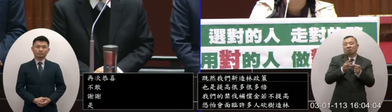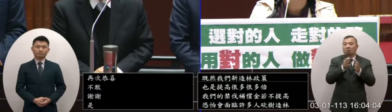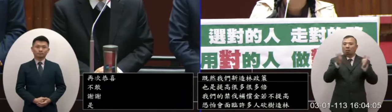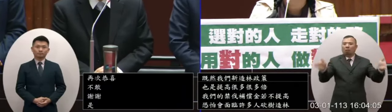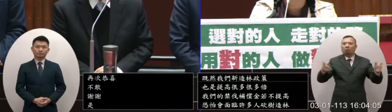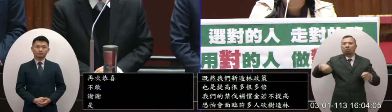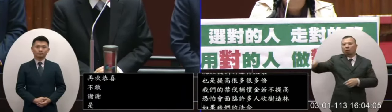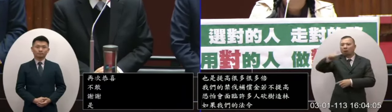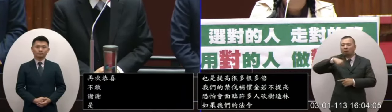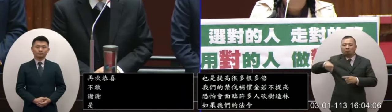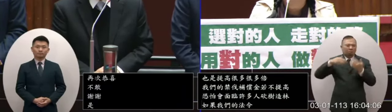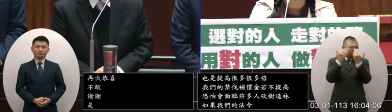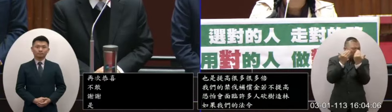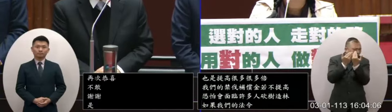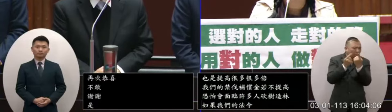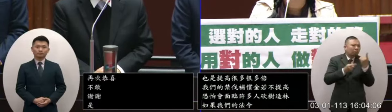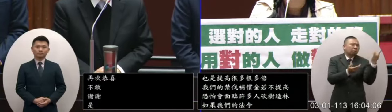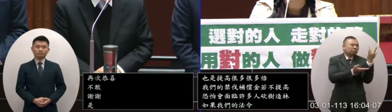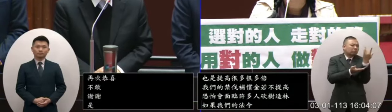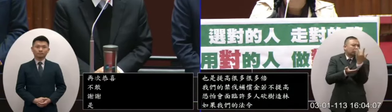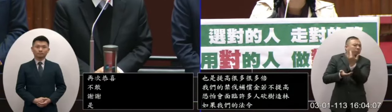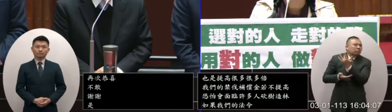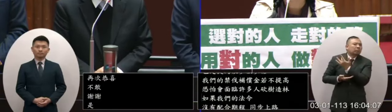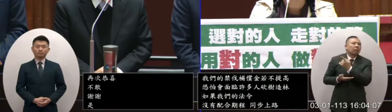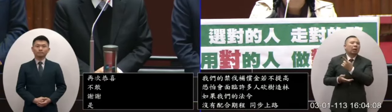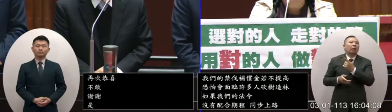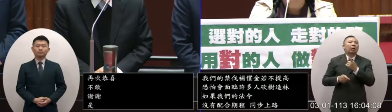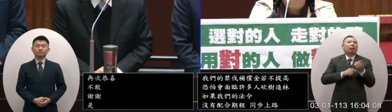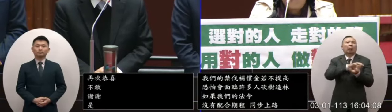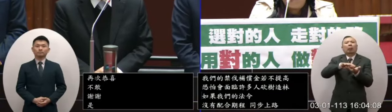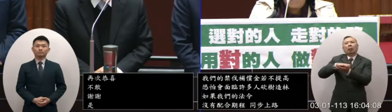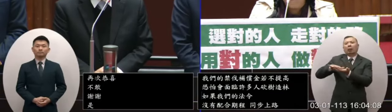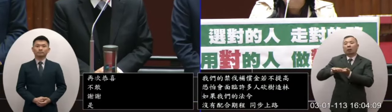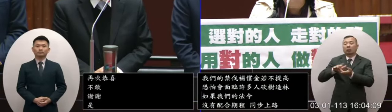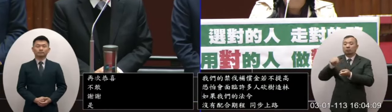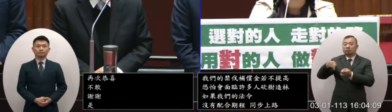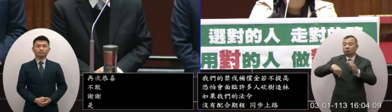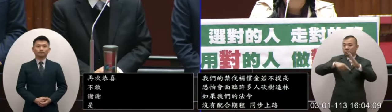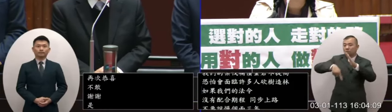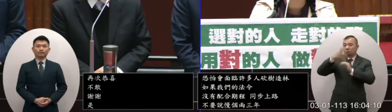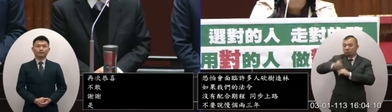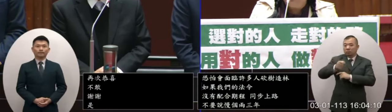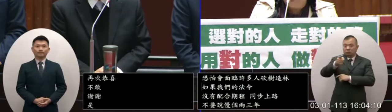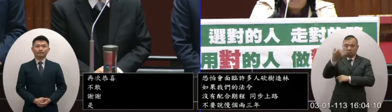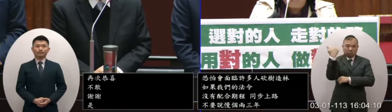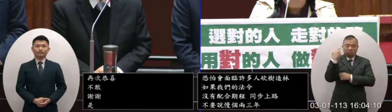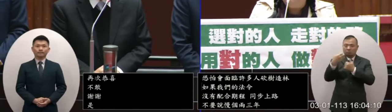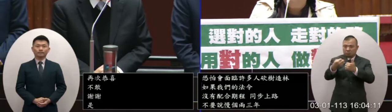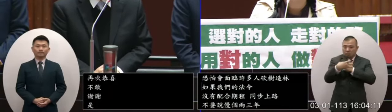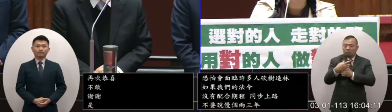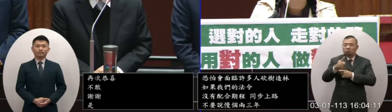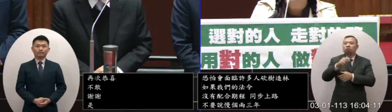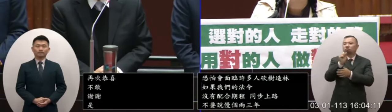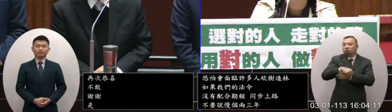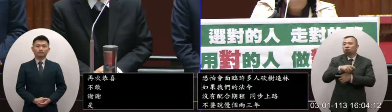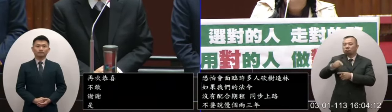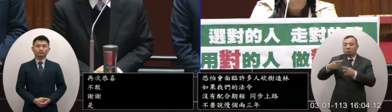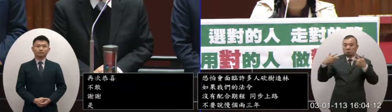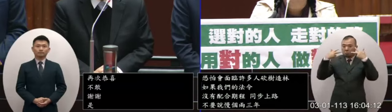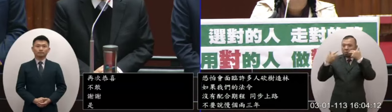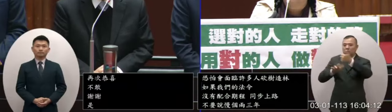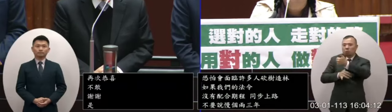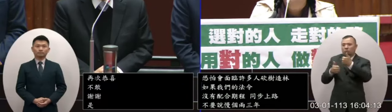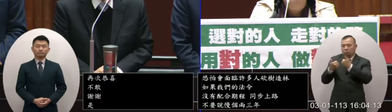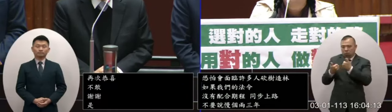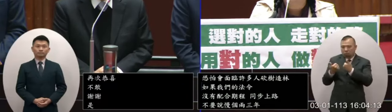就砍树了，就造林了。所以院长您上次有答应我，就是责成原民会把经费做